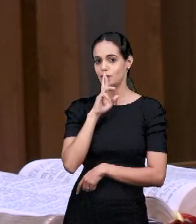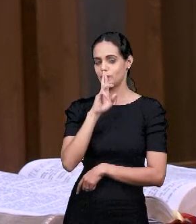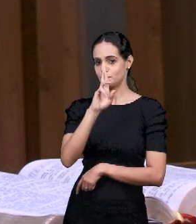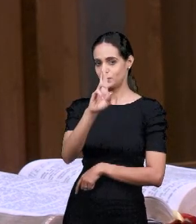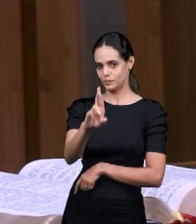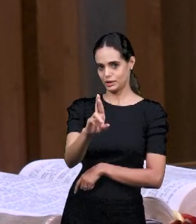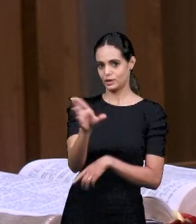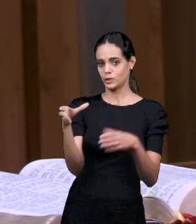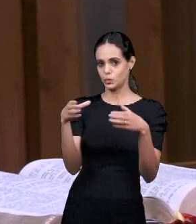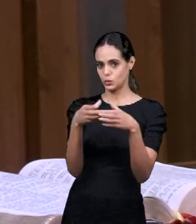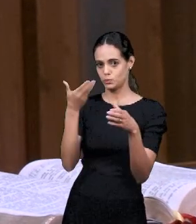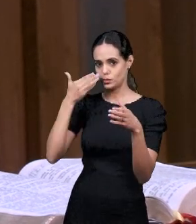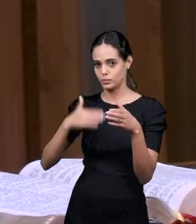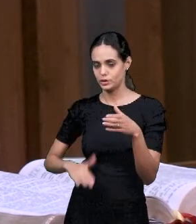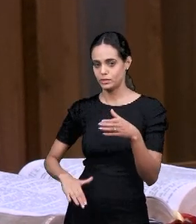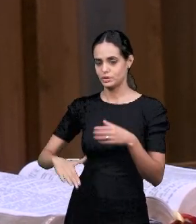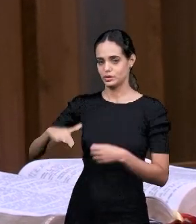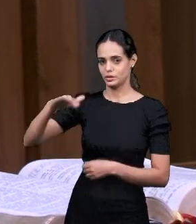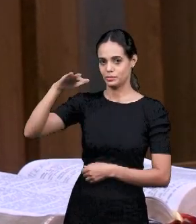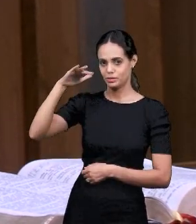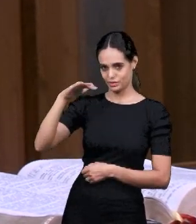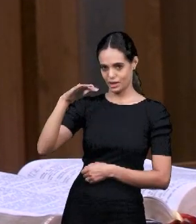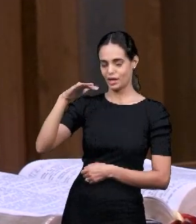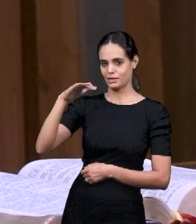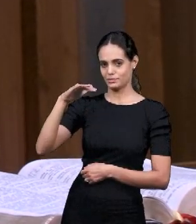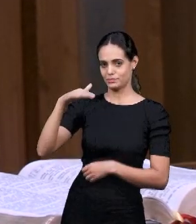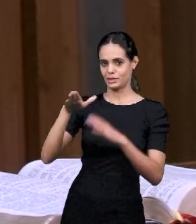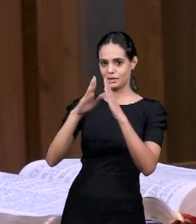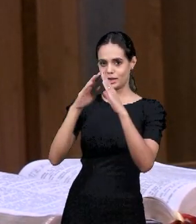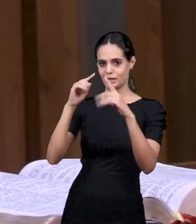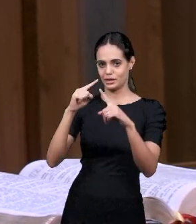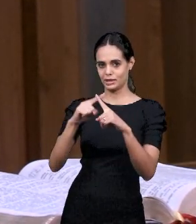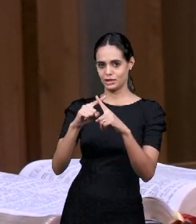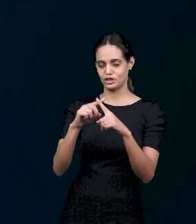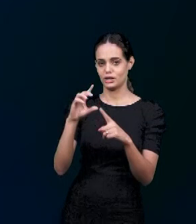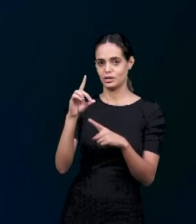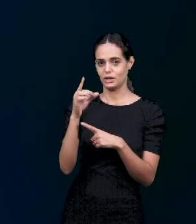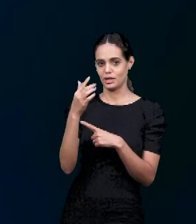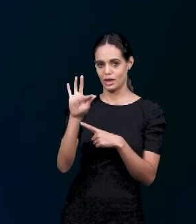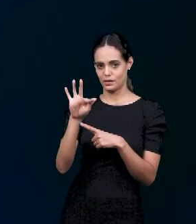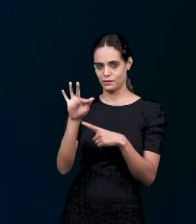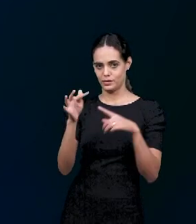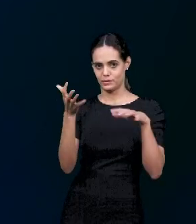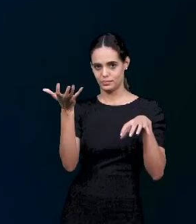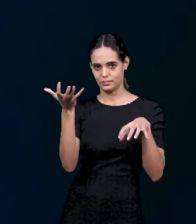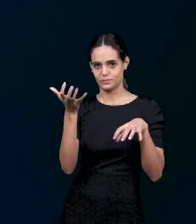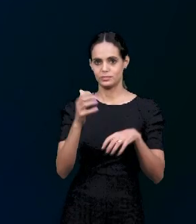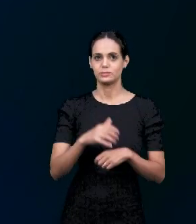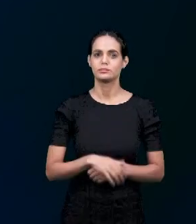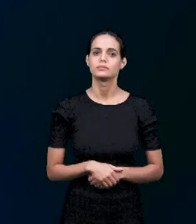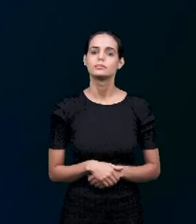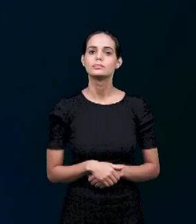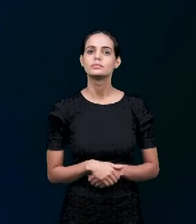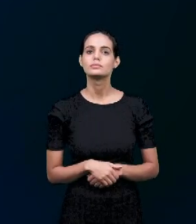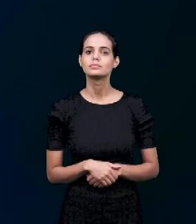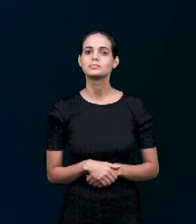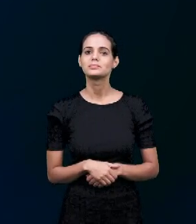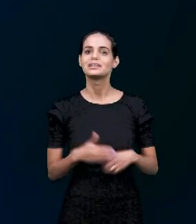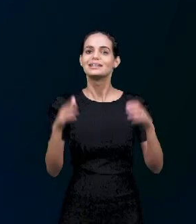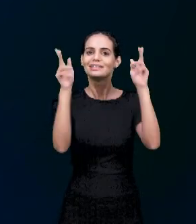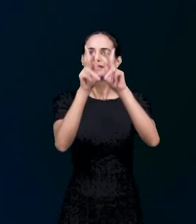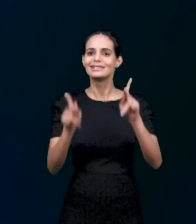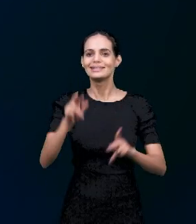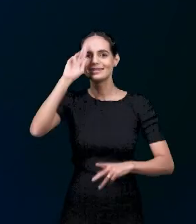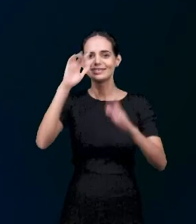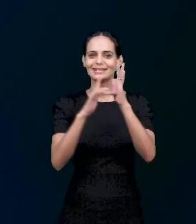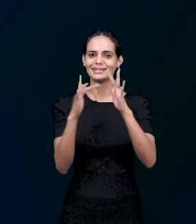enfants intermédiaires de l'église de Lago Sul, à Brasilia. Nous allons entendre les réponses. Je vous salue à tous